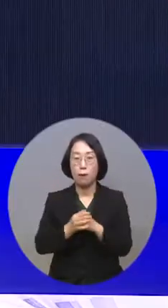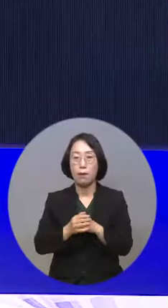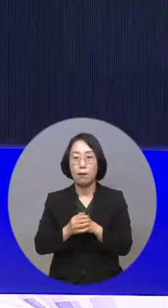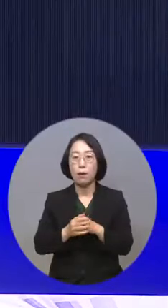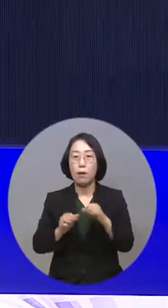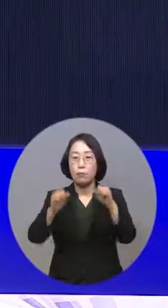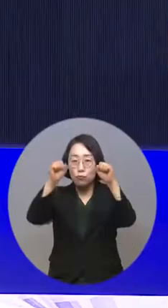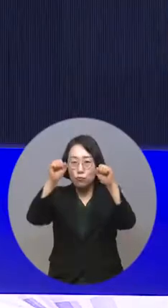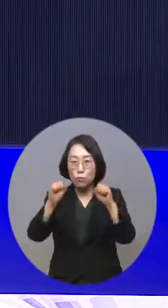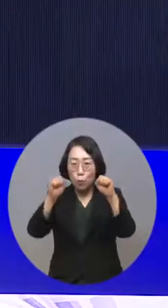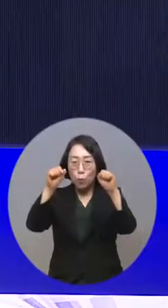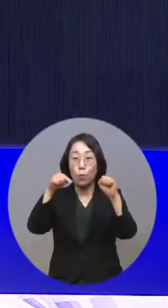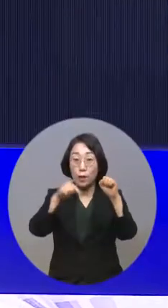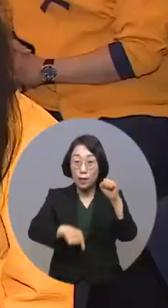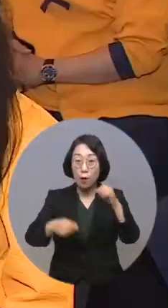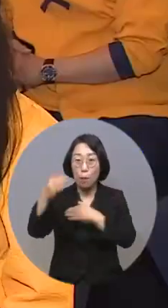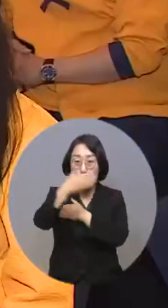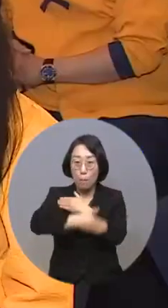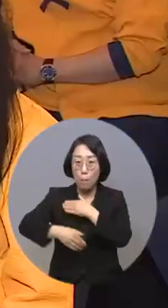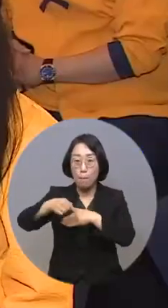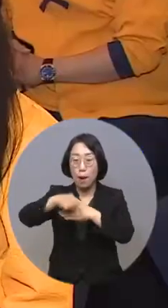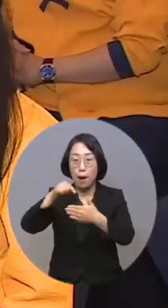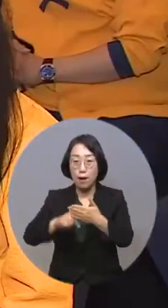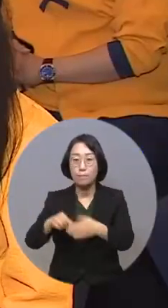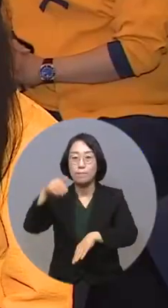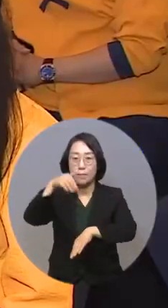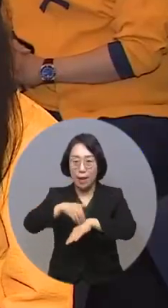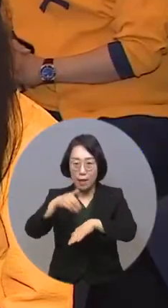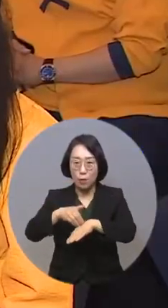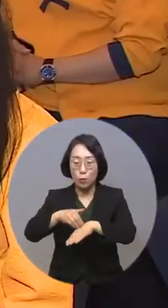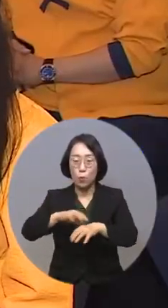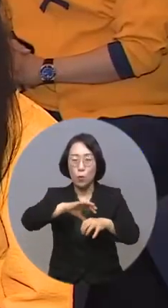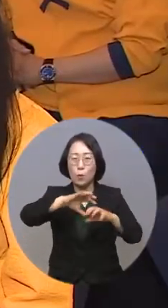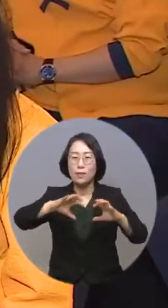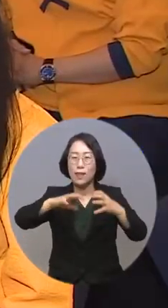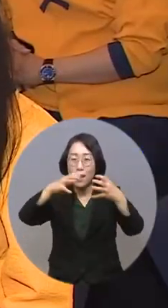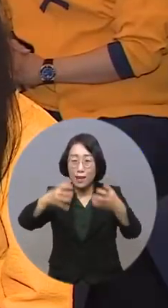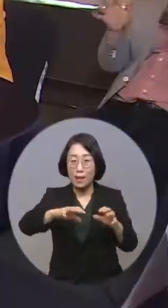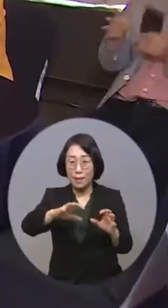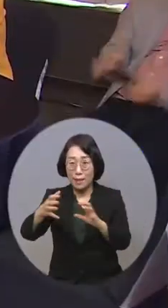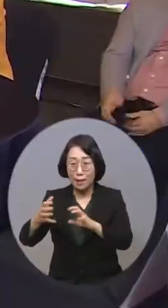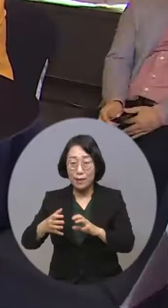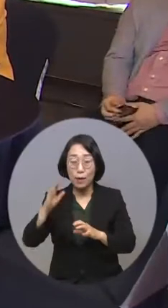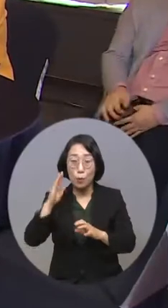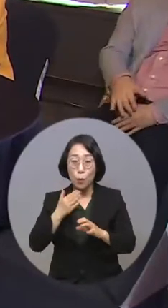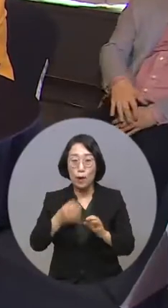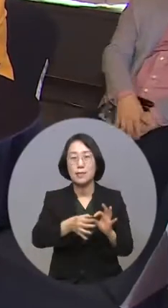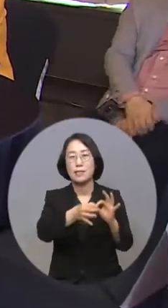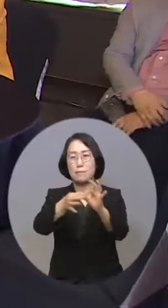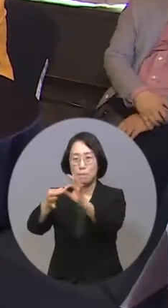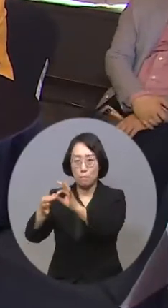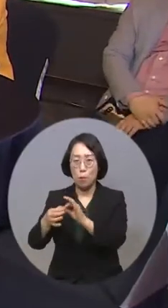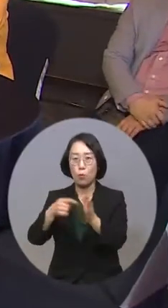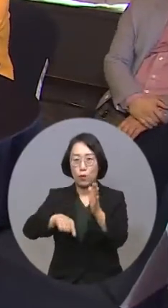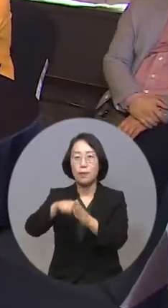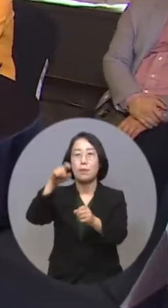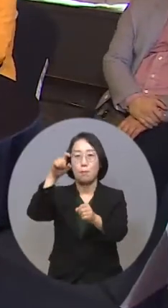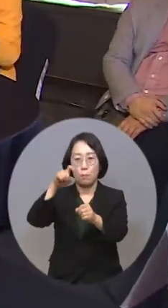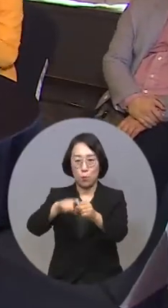스포츠를 통한 심신 단련과 세계 청각장애 인간의 친목도모 유대 강화를 목적으로 열리고 있습니다